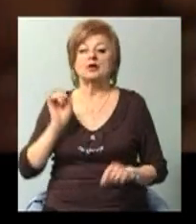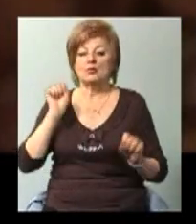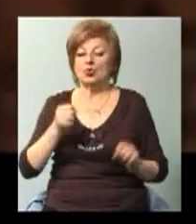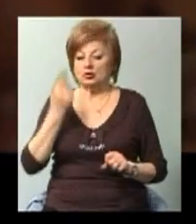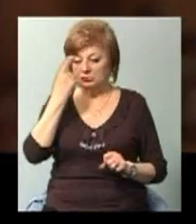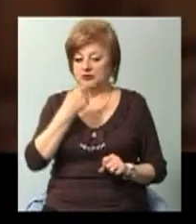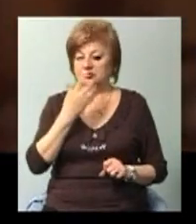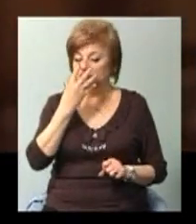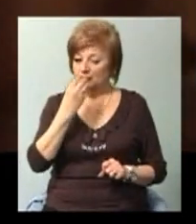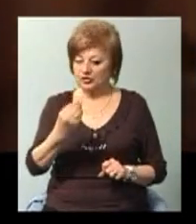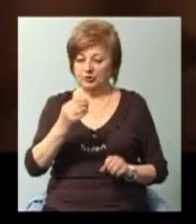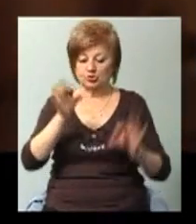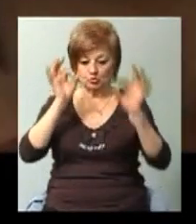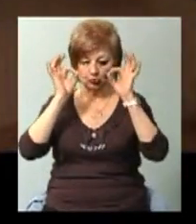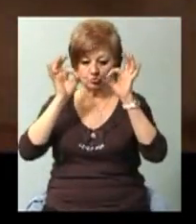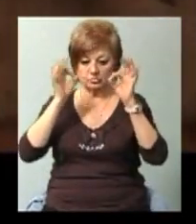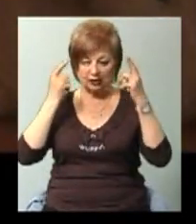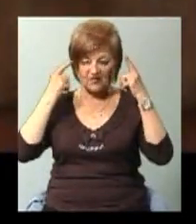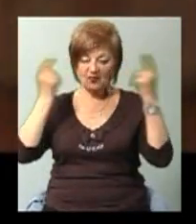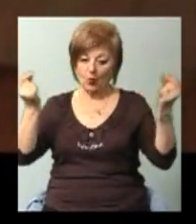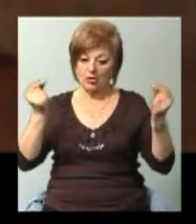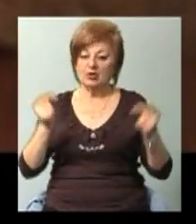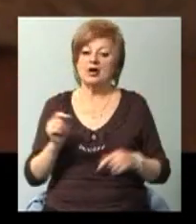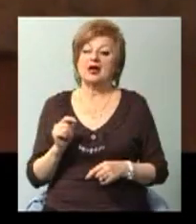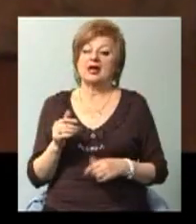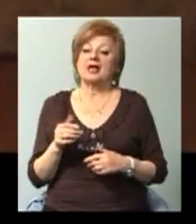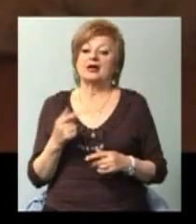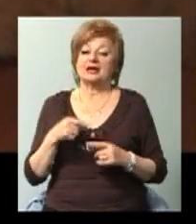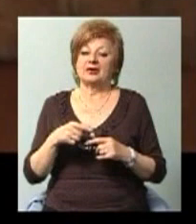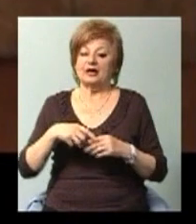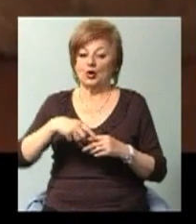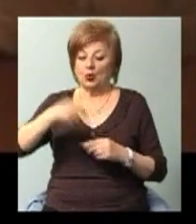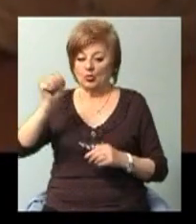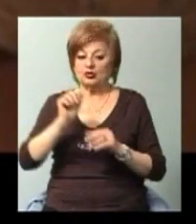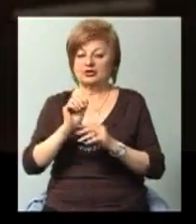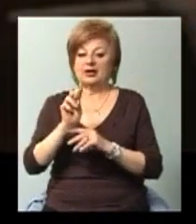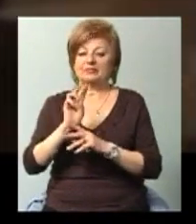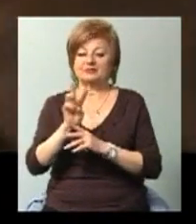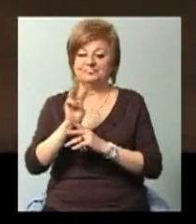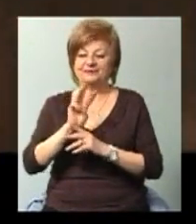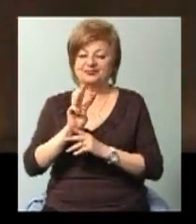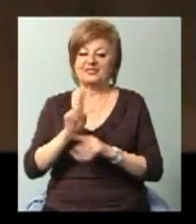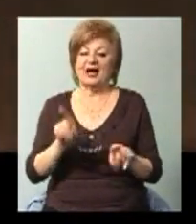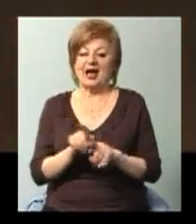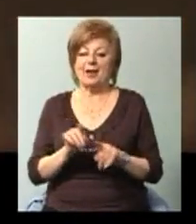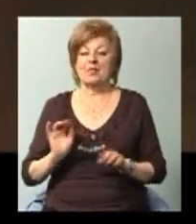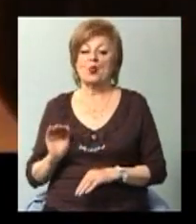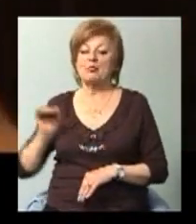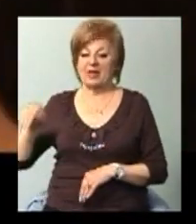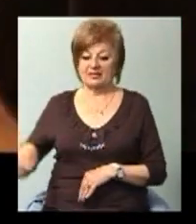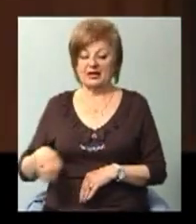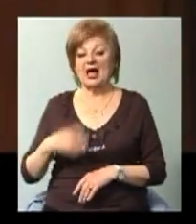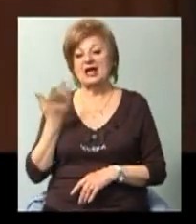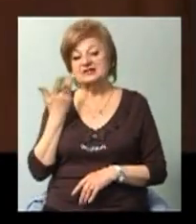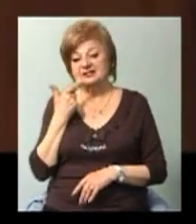мордочку, круглі оченята і великі вуха, на кінчиках яких пасма немов у білочки, а за кольором можуть бути